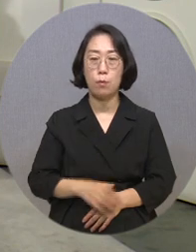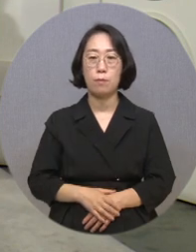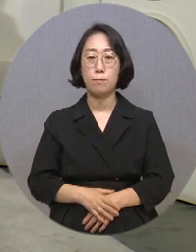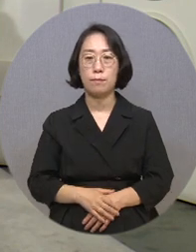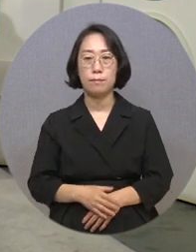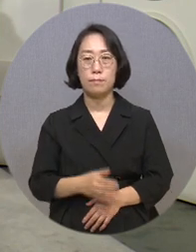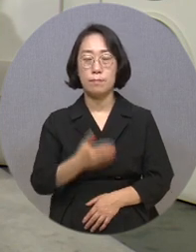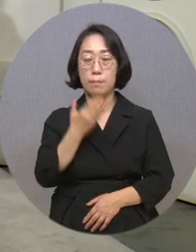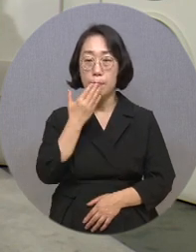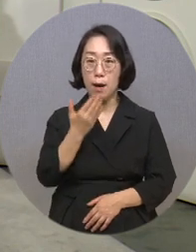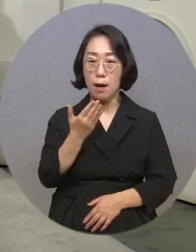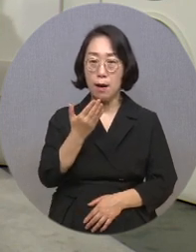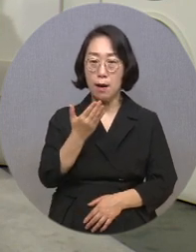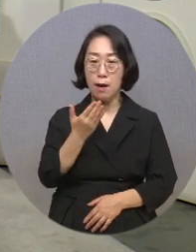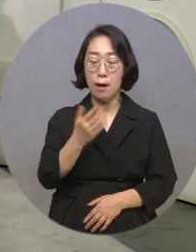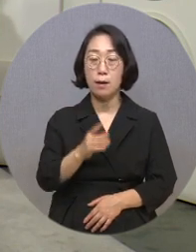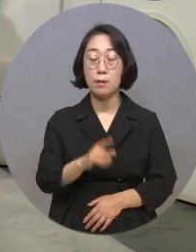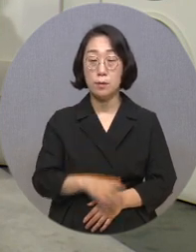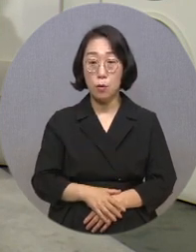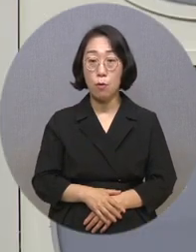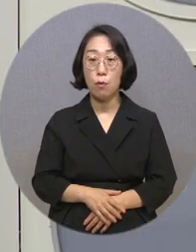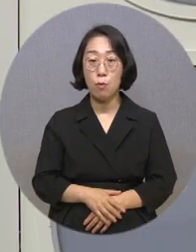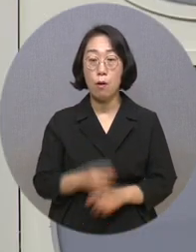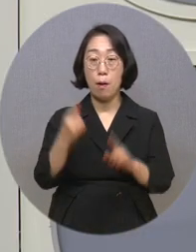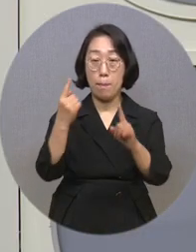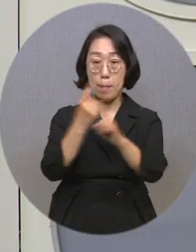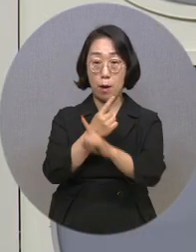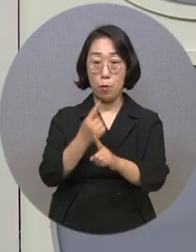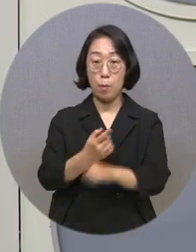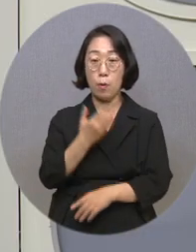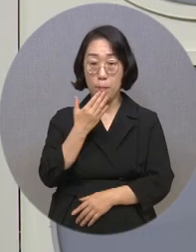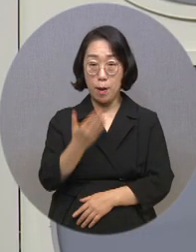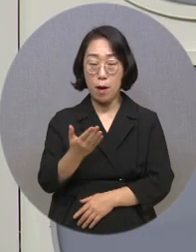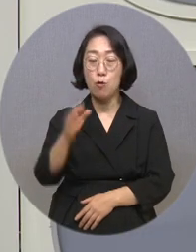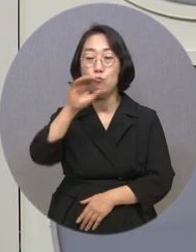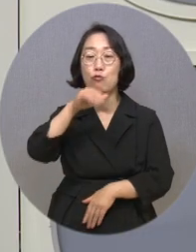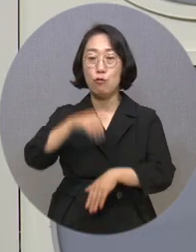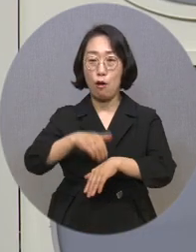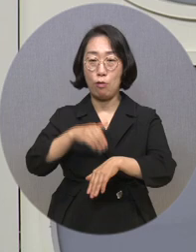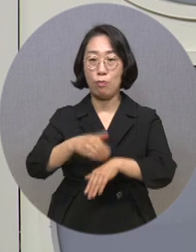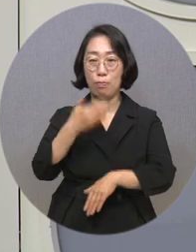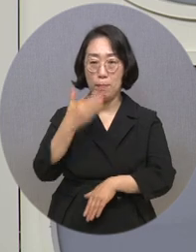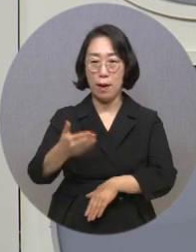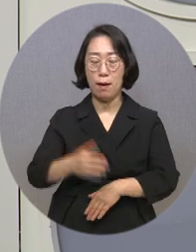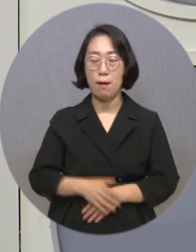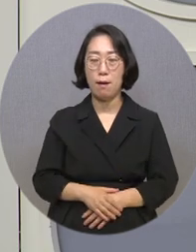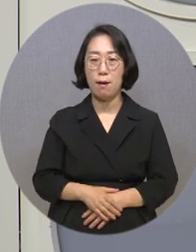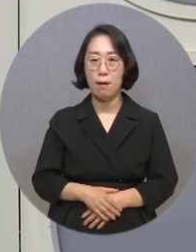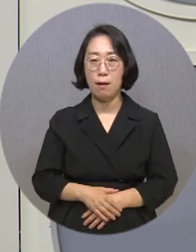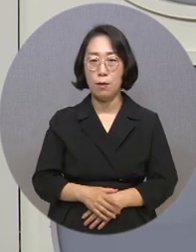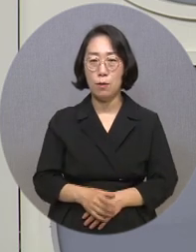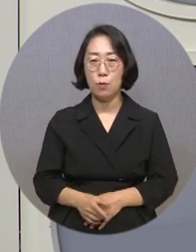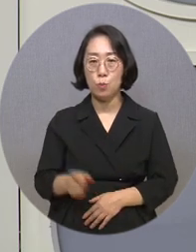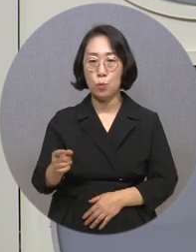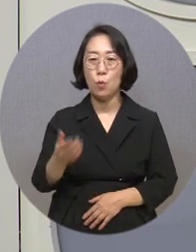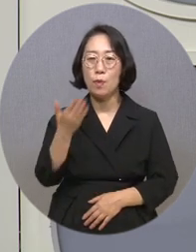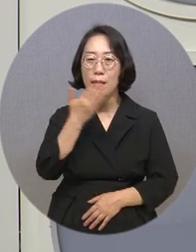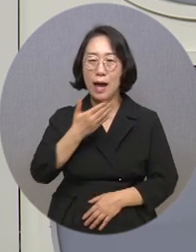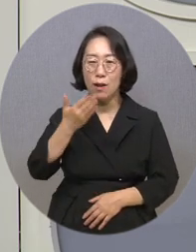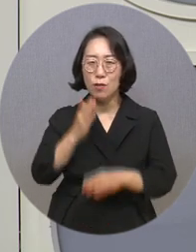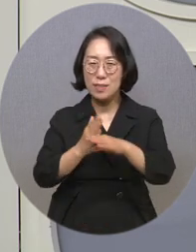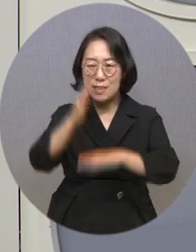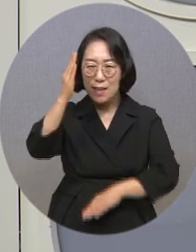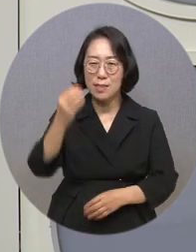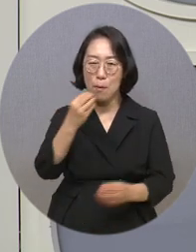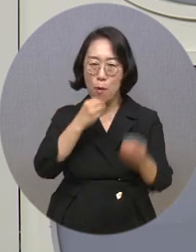아프구나. 다음은 또 녹음할 때는 또 바뀌어지고 해서 그것도 많이 훈련이 되고 그 다음에 단 음식 많이 먹지 말아야